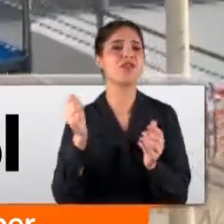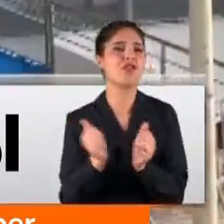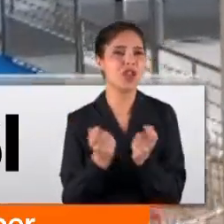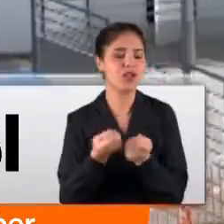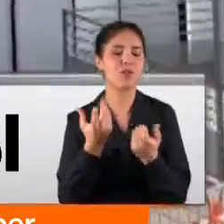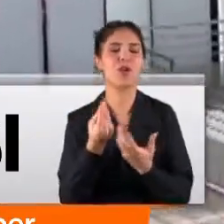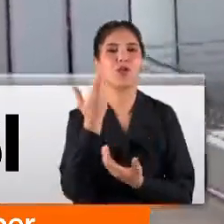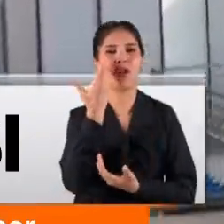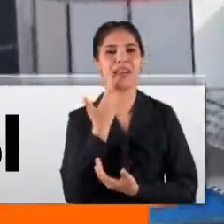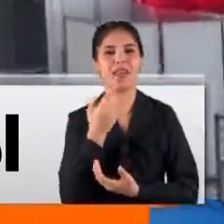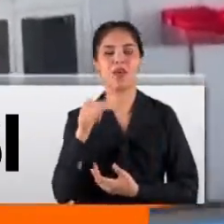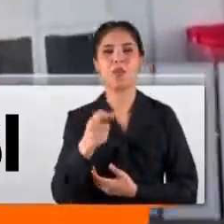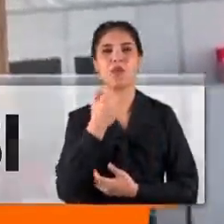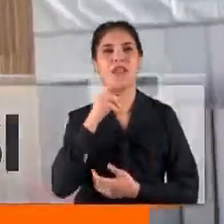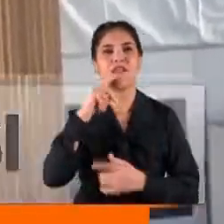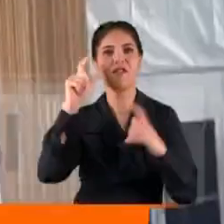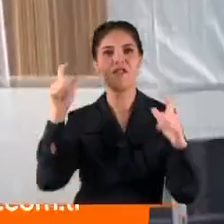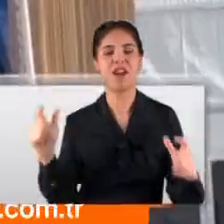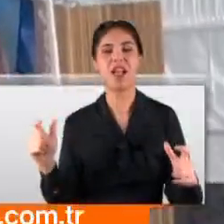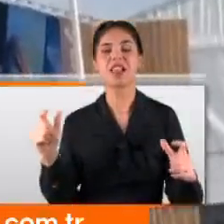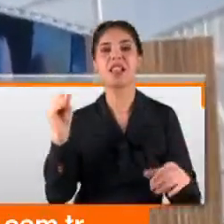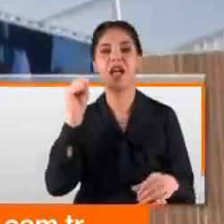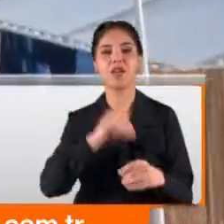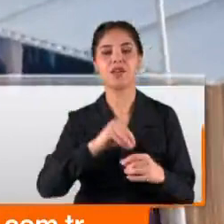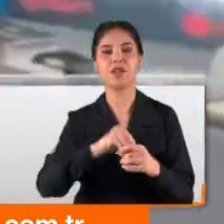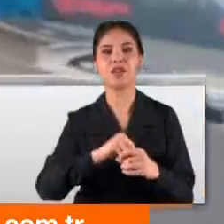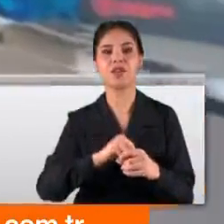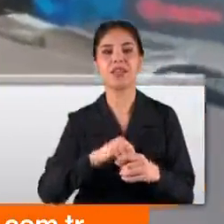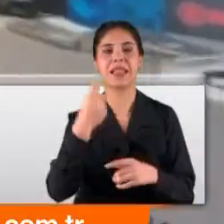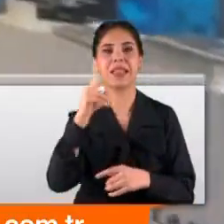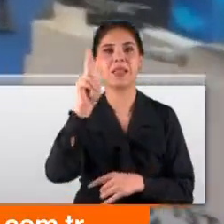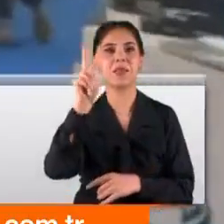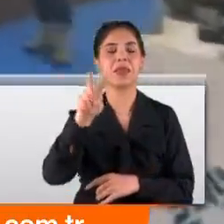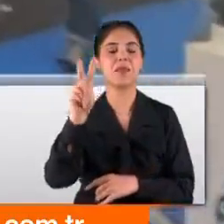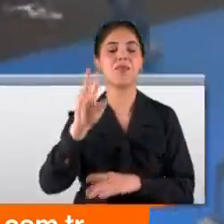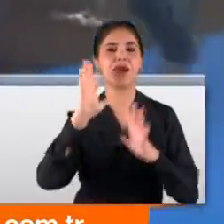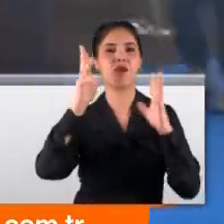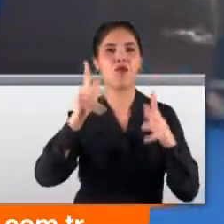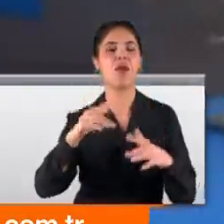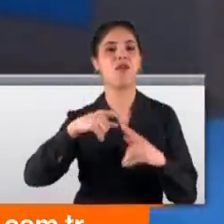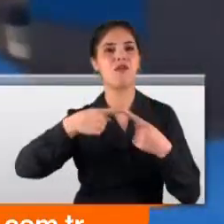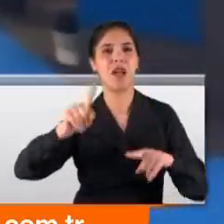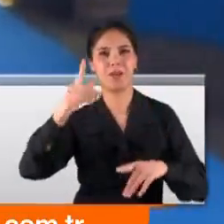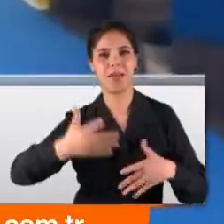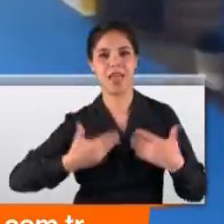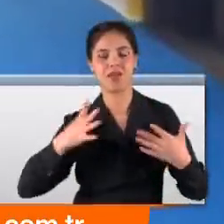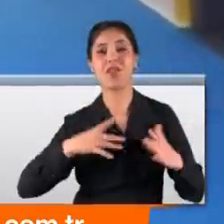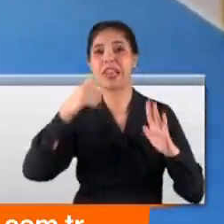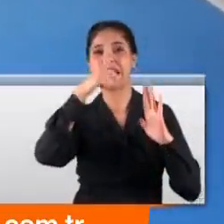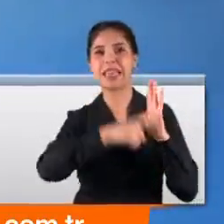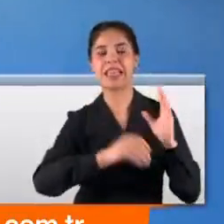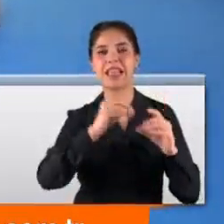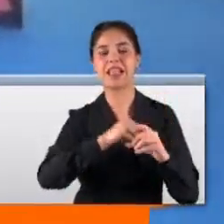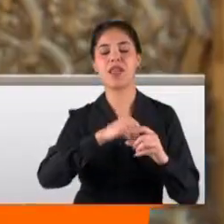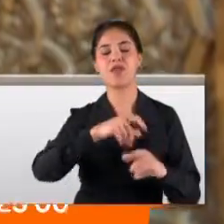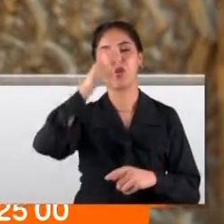yıl Fransa'nın Cannes şehrinde 38.'si düzenlenen MIPCOM 2022 fuarında farklı bir heyecan yaşandı. Listede bu kez bir